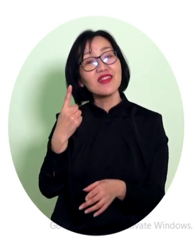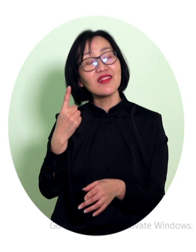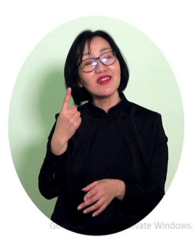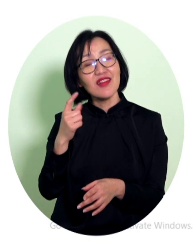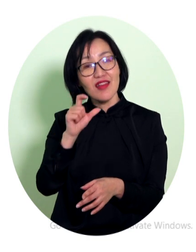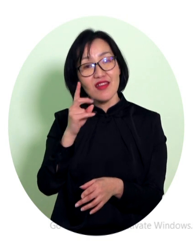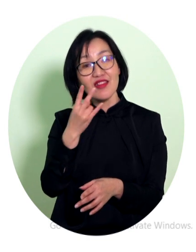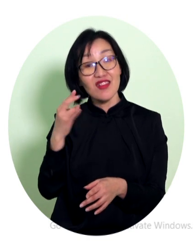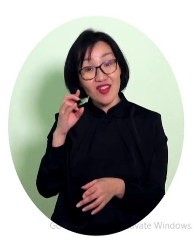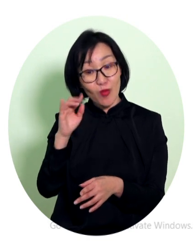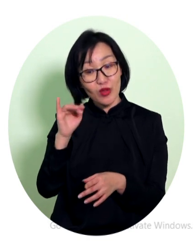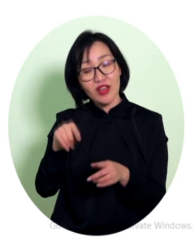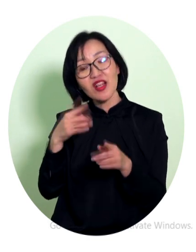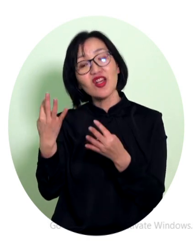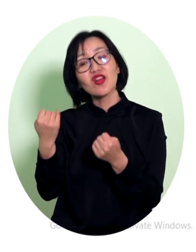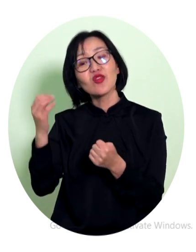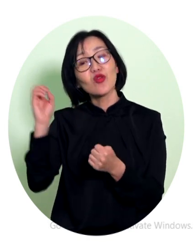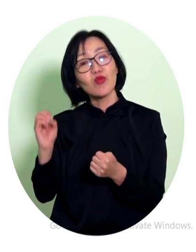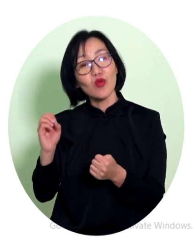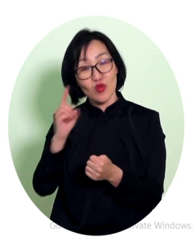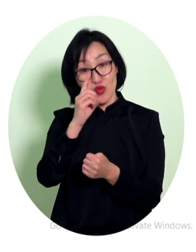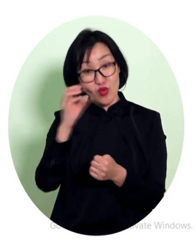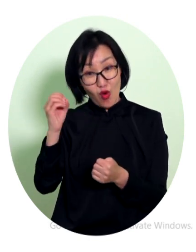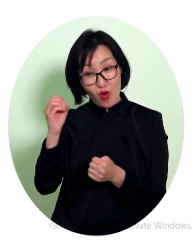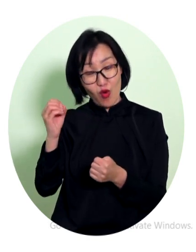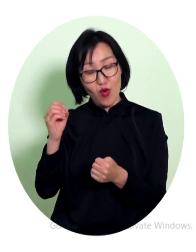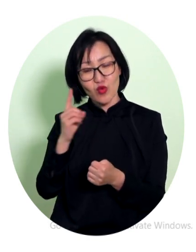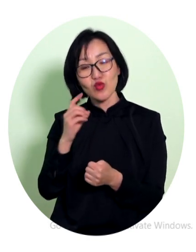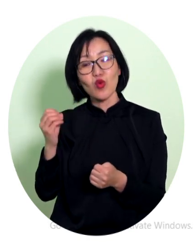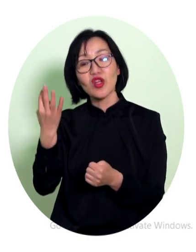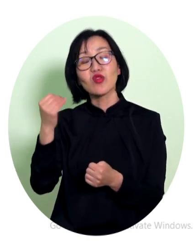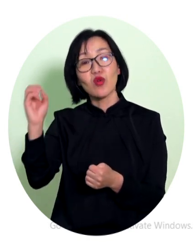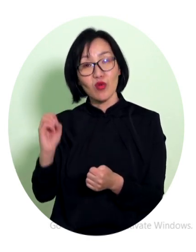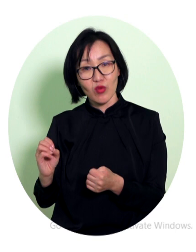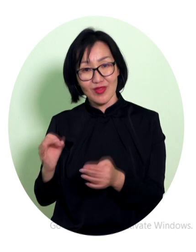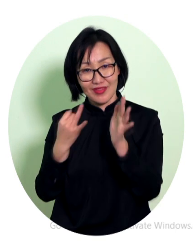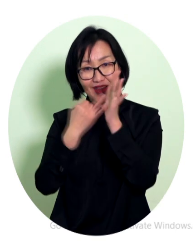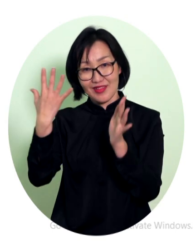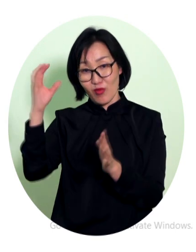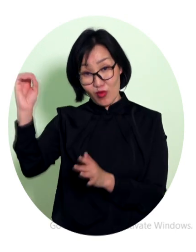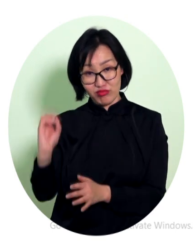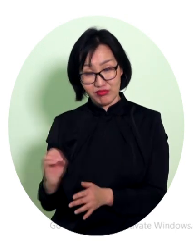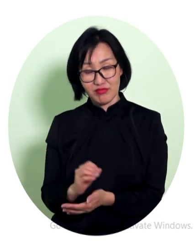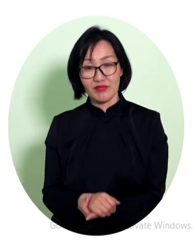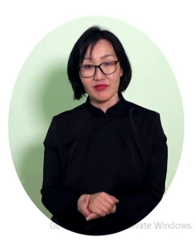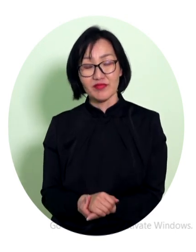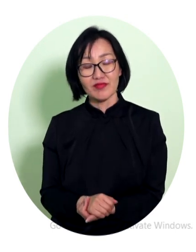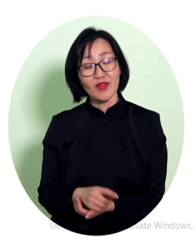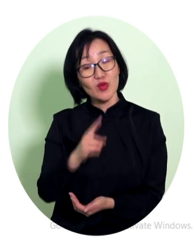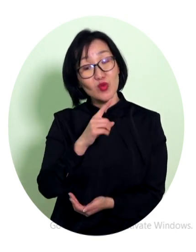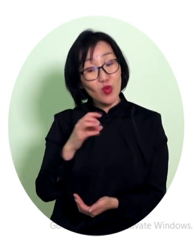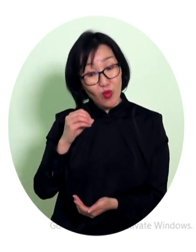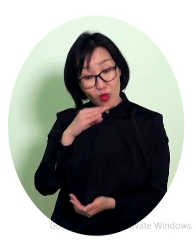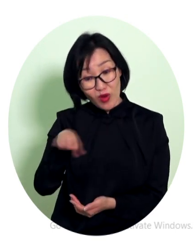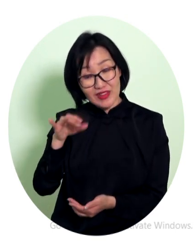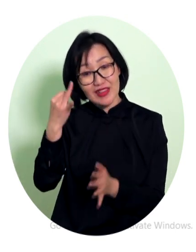4.3 гэдэг энгийн бутархайг 100 хуваартай болгоод 100-ийн хэдэн хэсэг вэ? 75 хэсэг. Тэгвэл 100-ийн